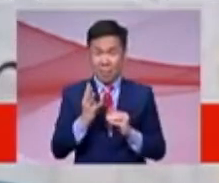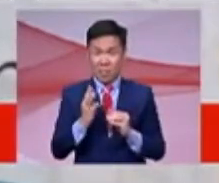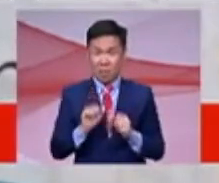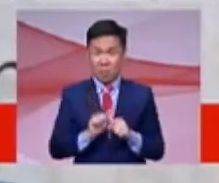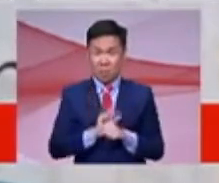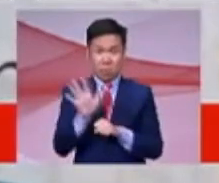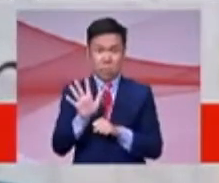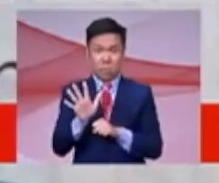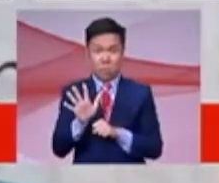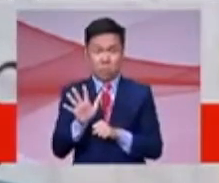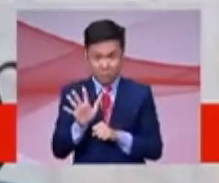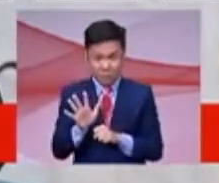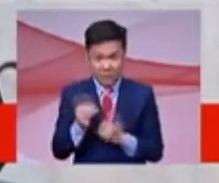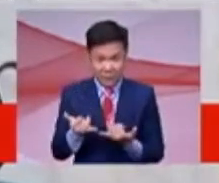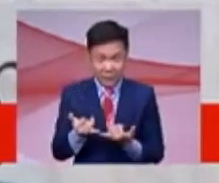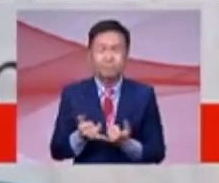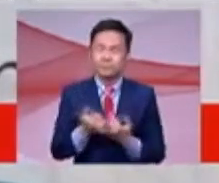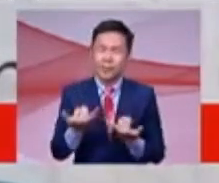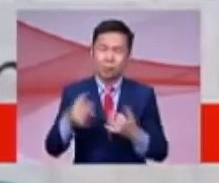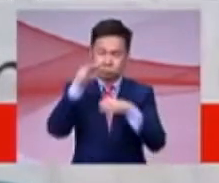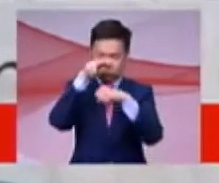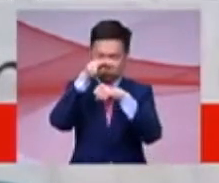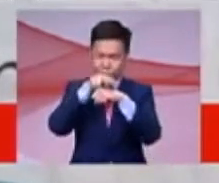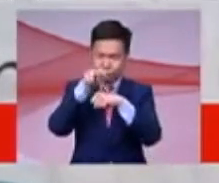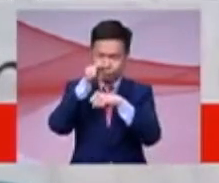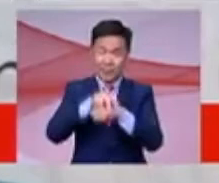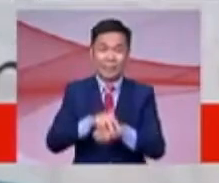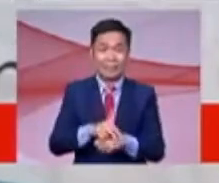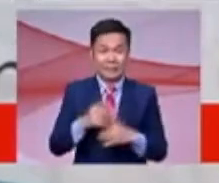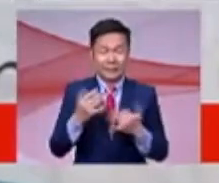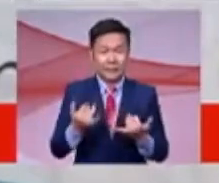COVID-19? Terima kasih. Kita masih memantau. Jadi kita tak kata